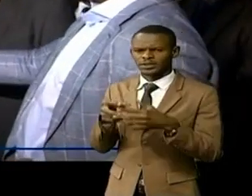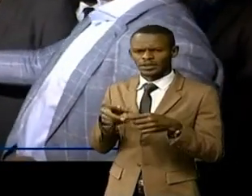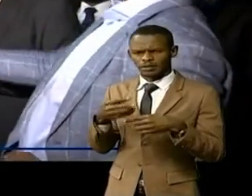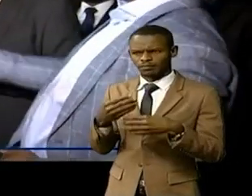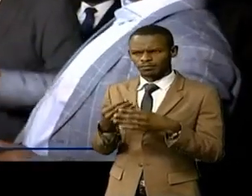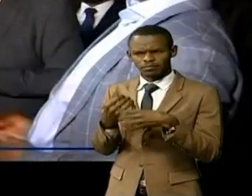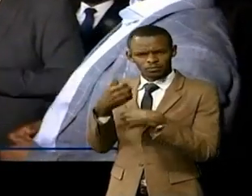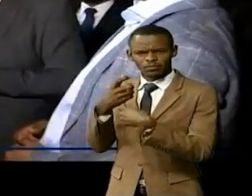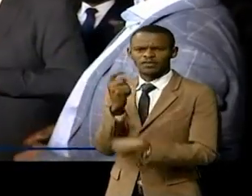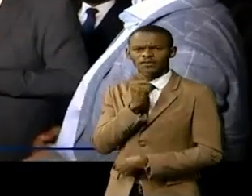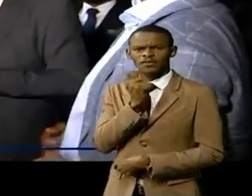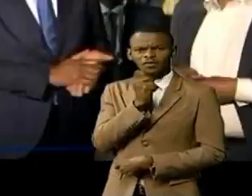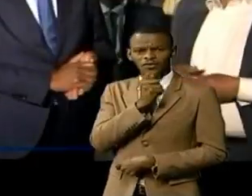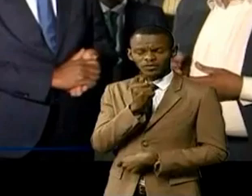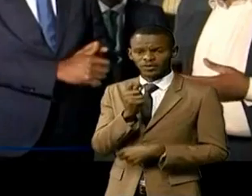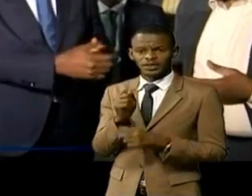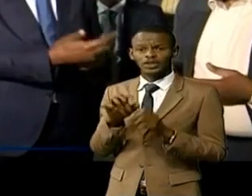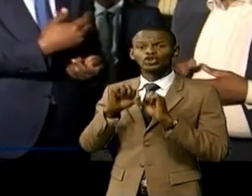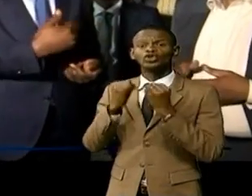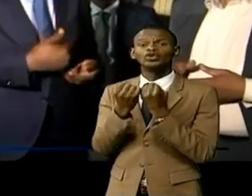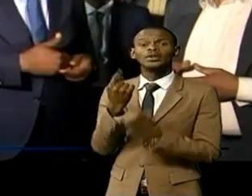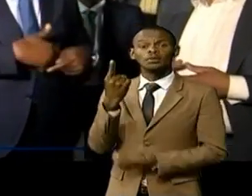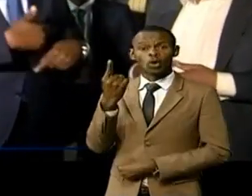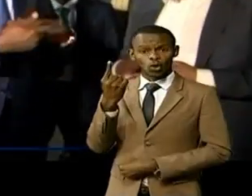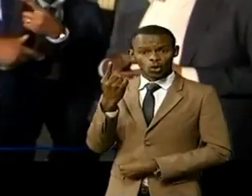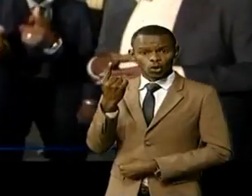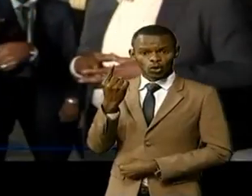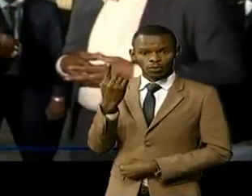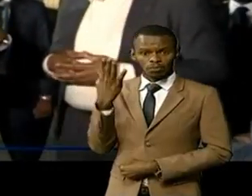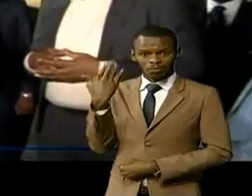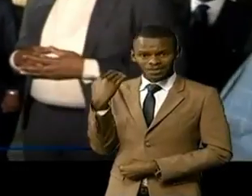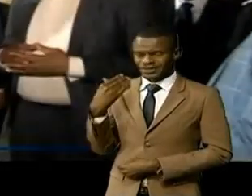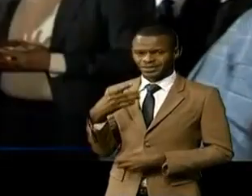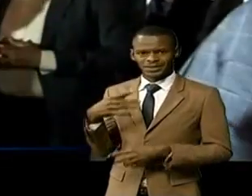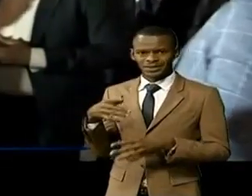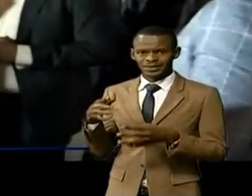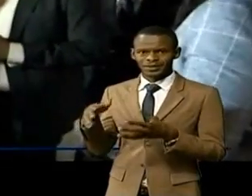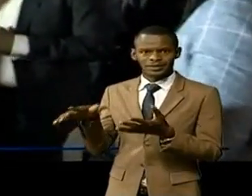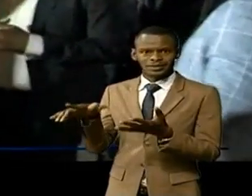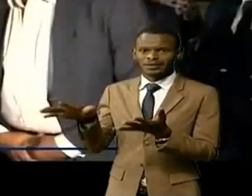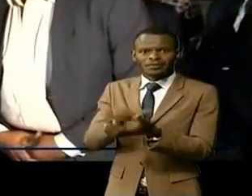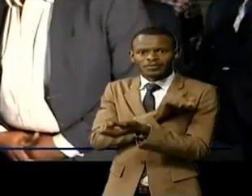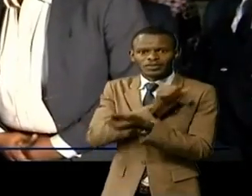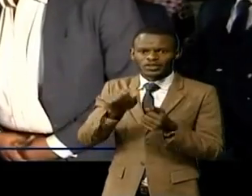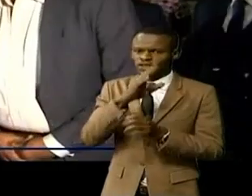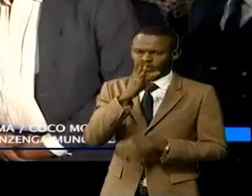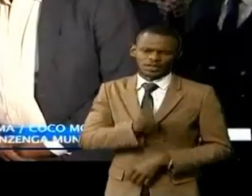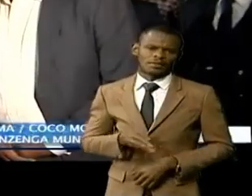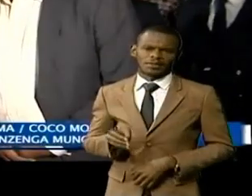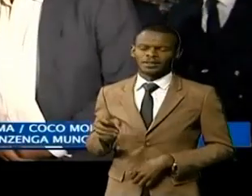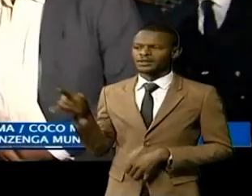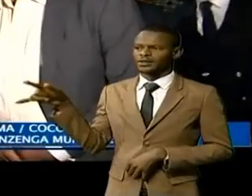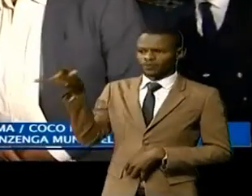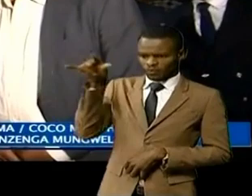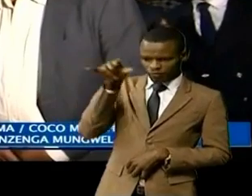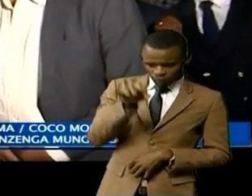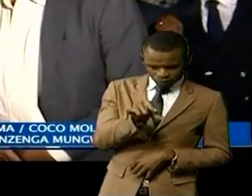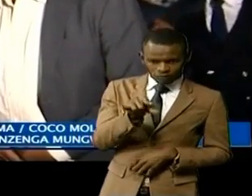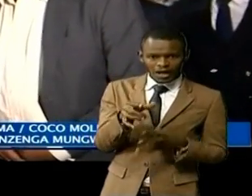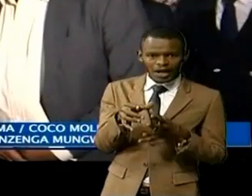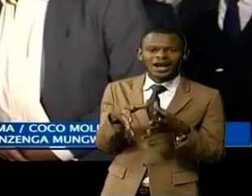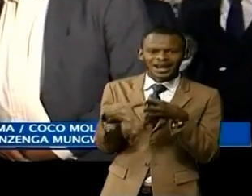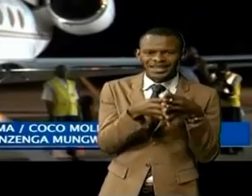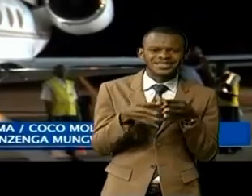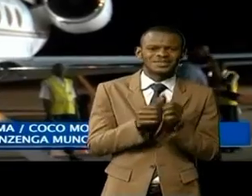monde et à ce jour, aucun d'eux n'a jamais connu de crash. Il vient renforcer la flotte aérienne de l'État congolais